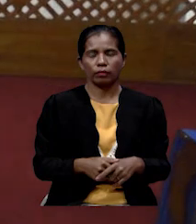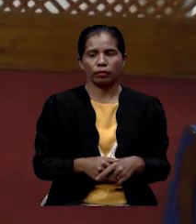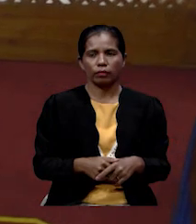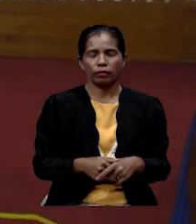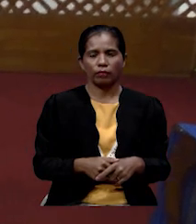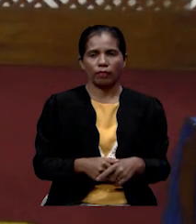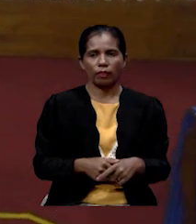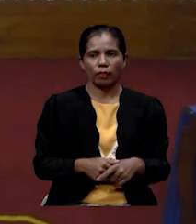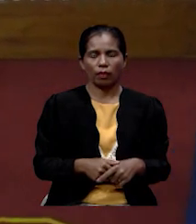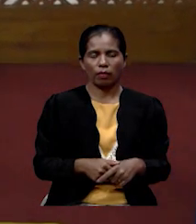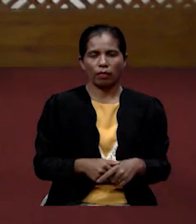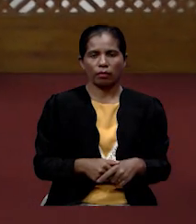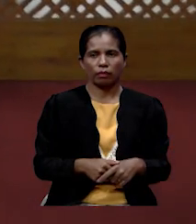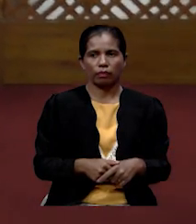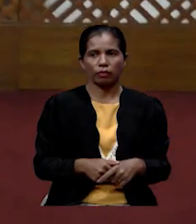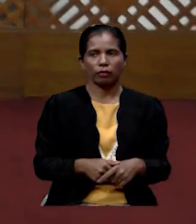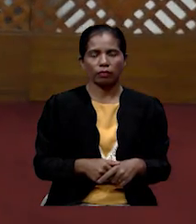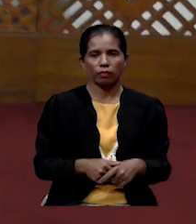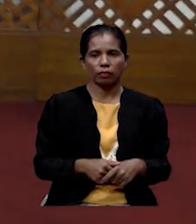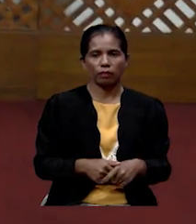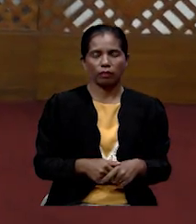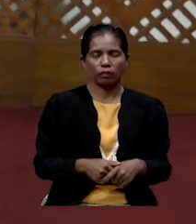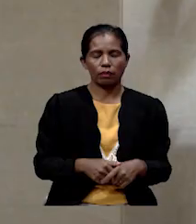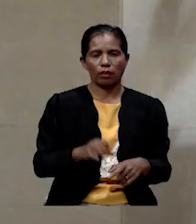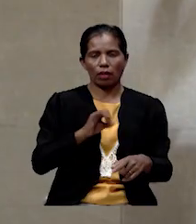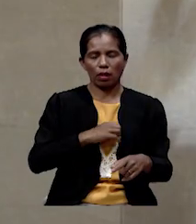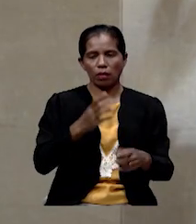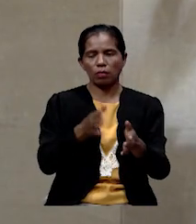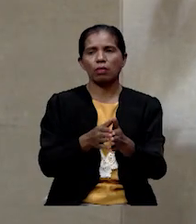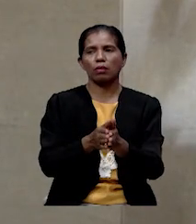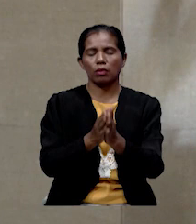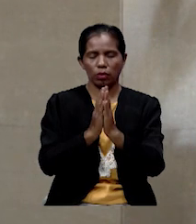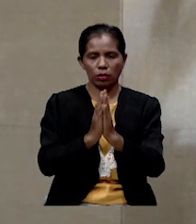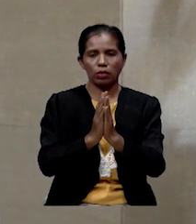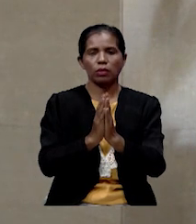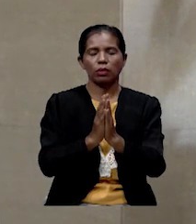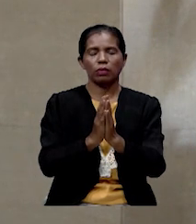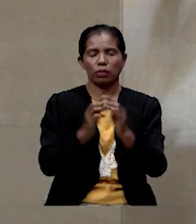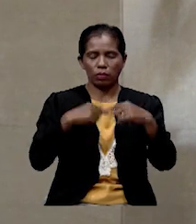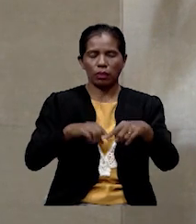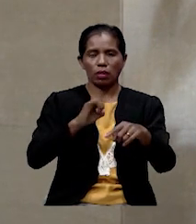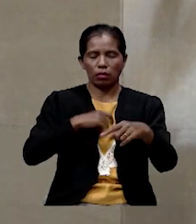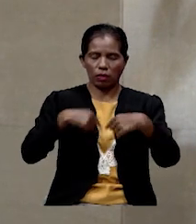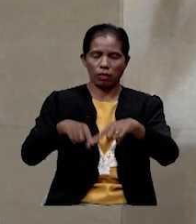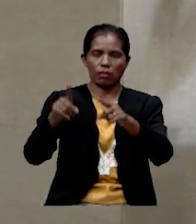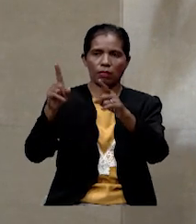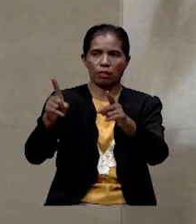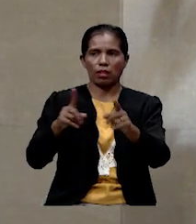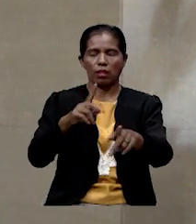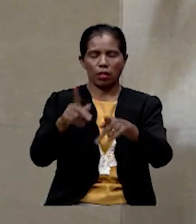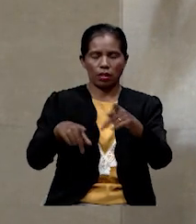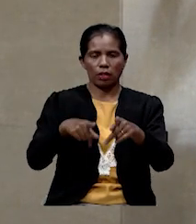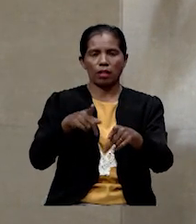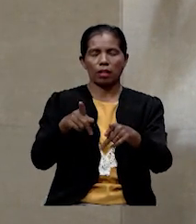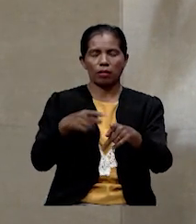I came over to see the president, and this is what we call in the diplomatic parlance